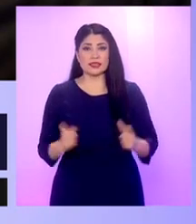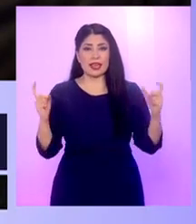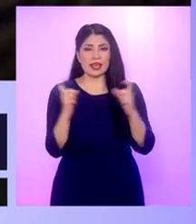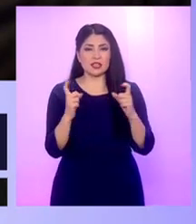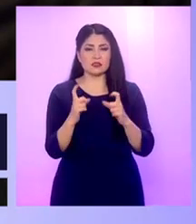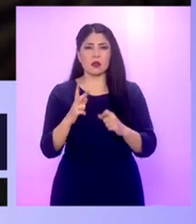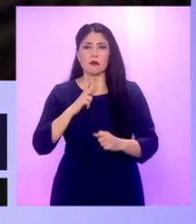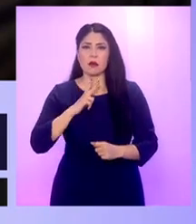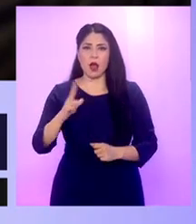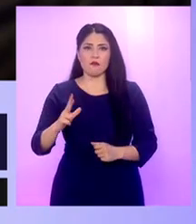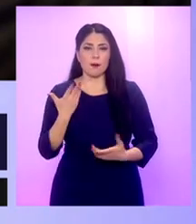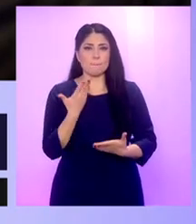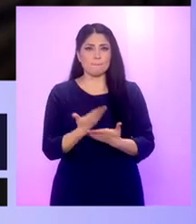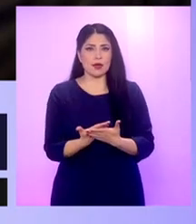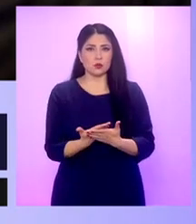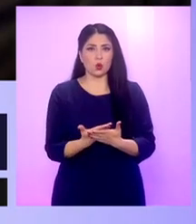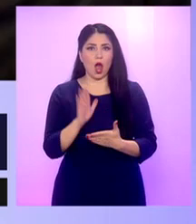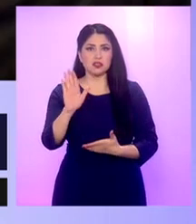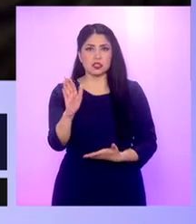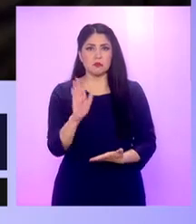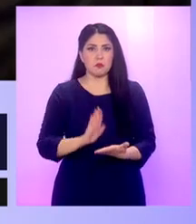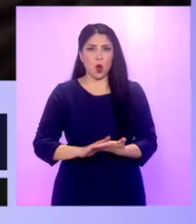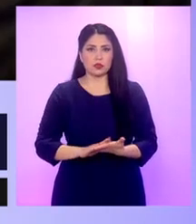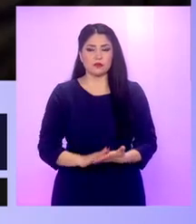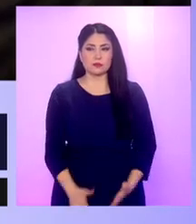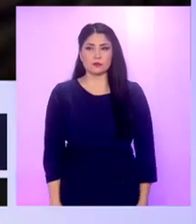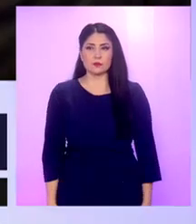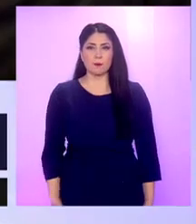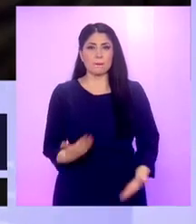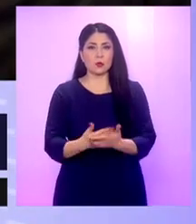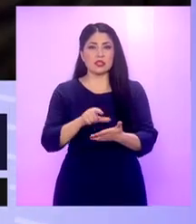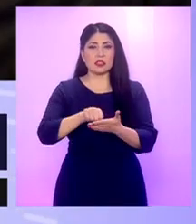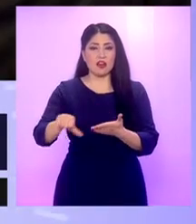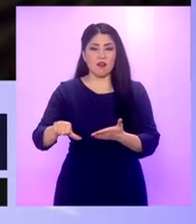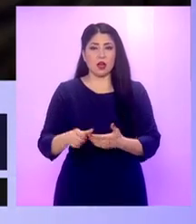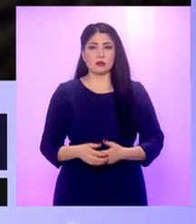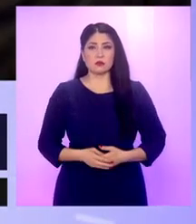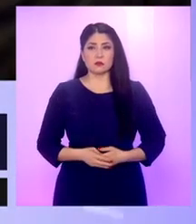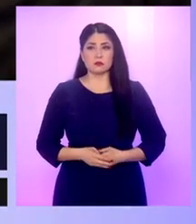criză gravă, pentru acest motiv, pentru că este demis